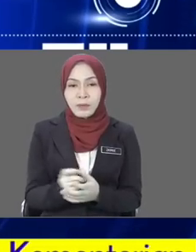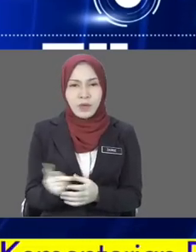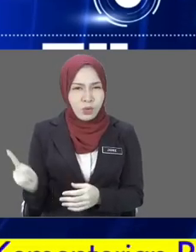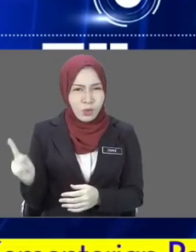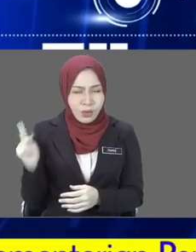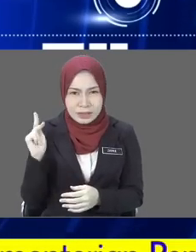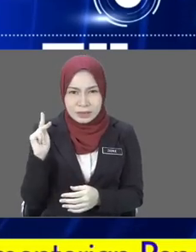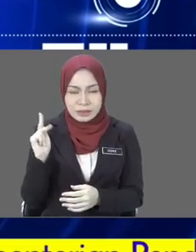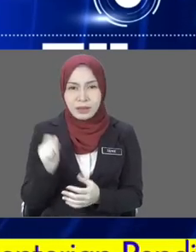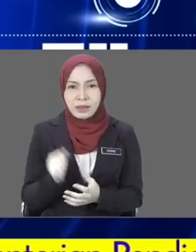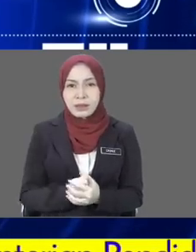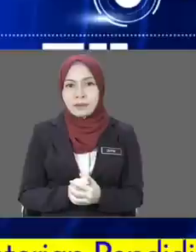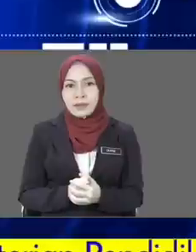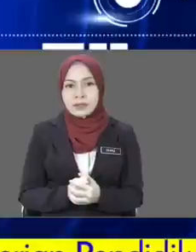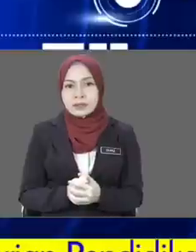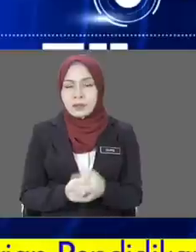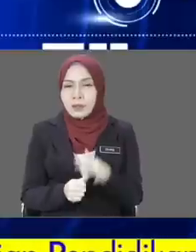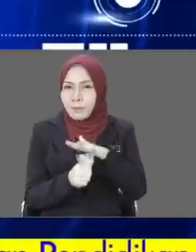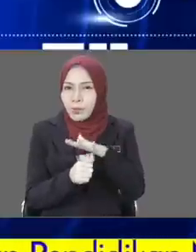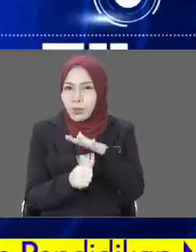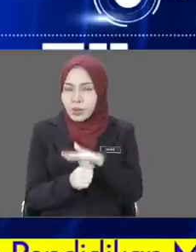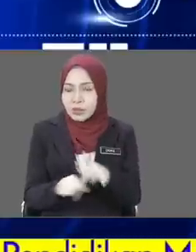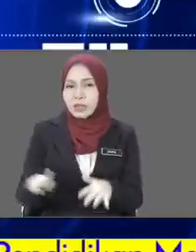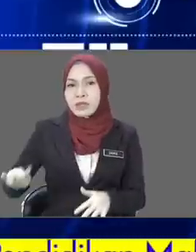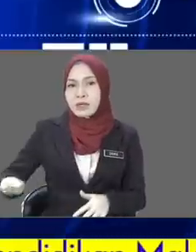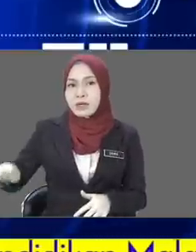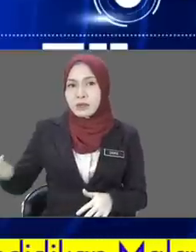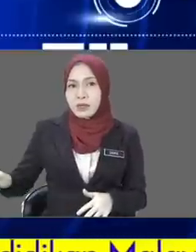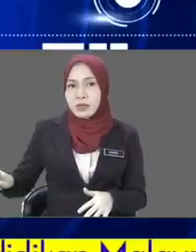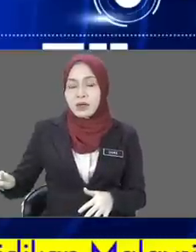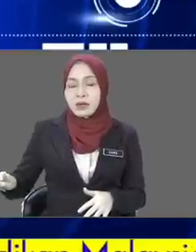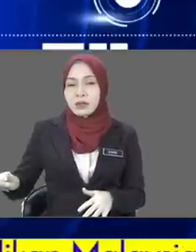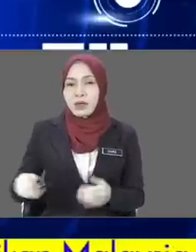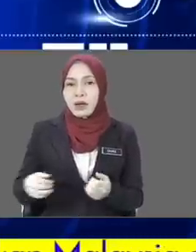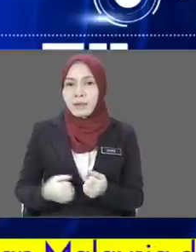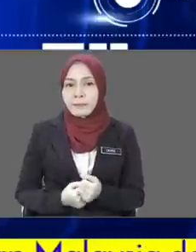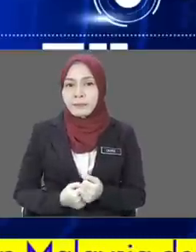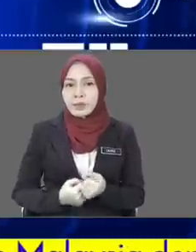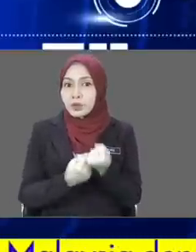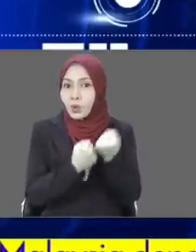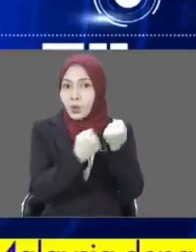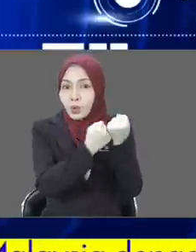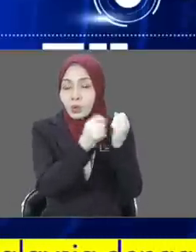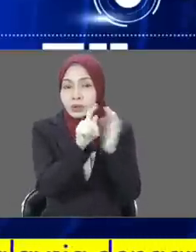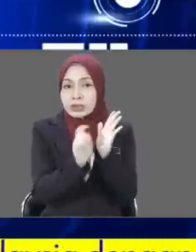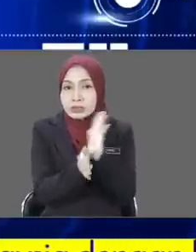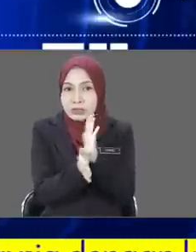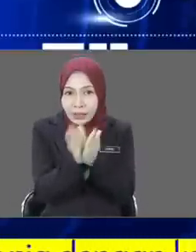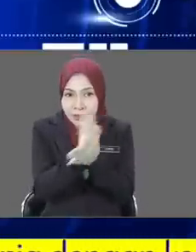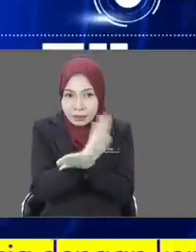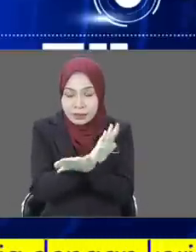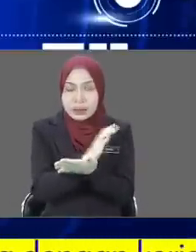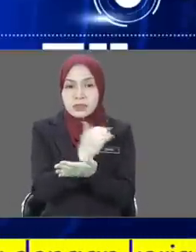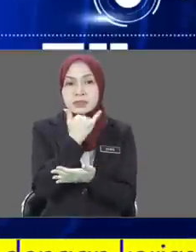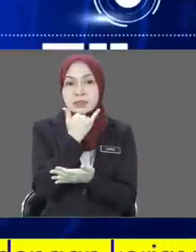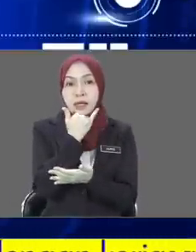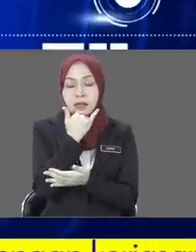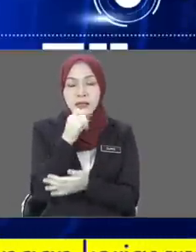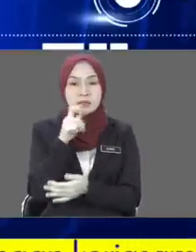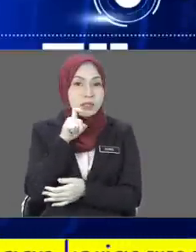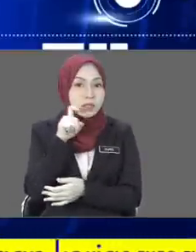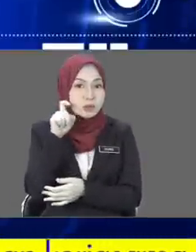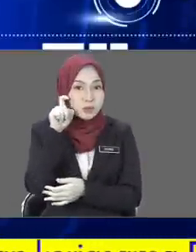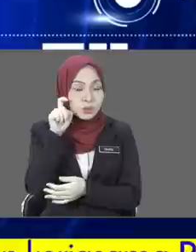memperdaya atau menggugut kanak-kanak yang mendorong berlakunya hubungan seksual atau perlakuan